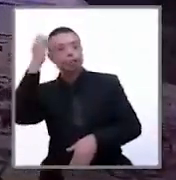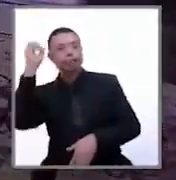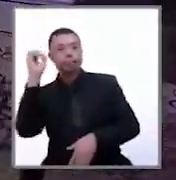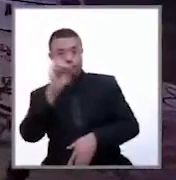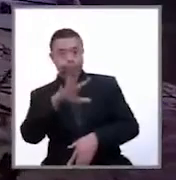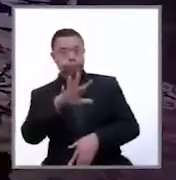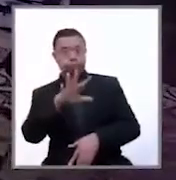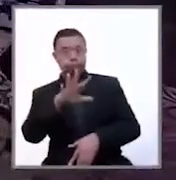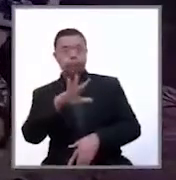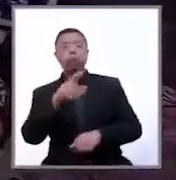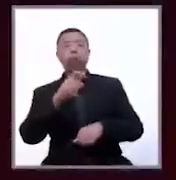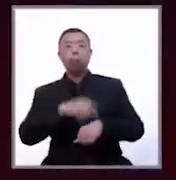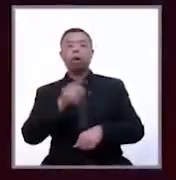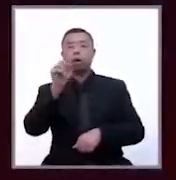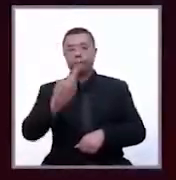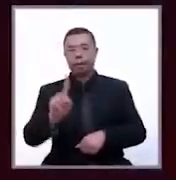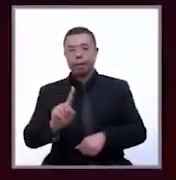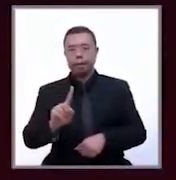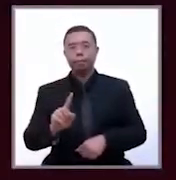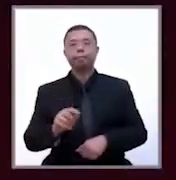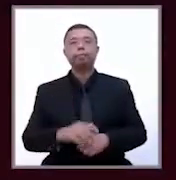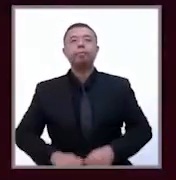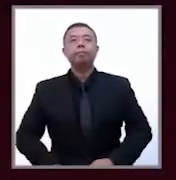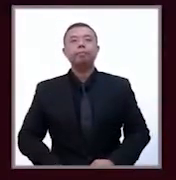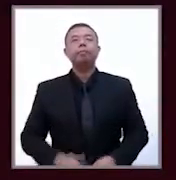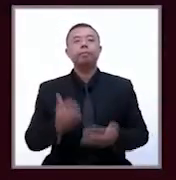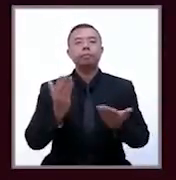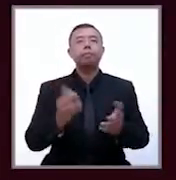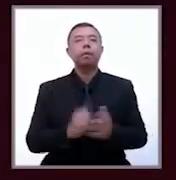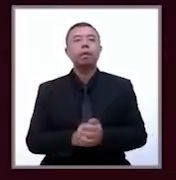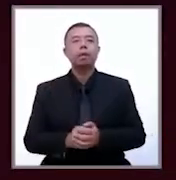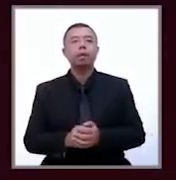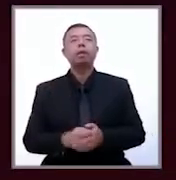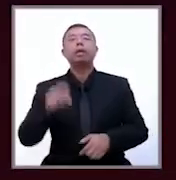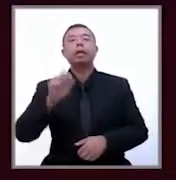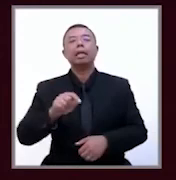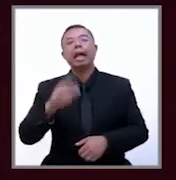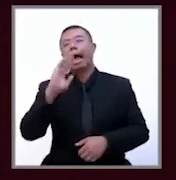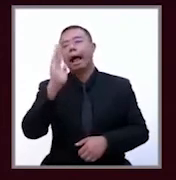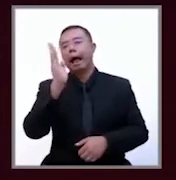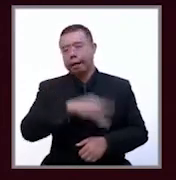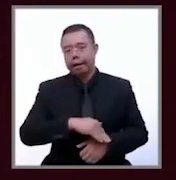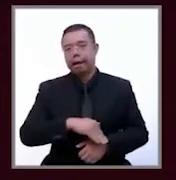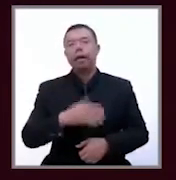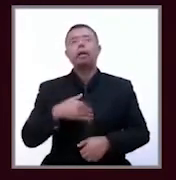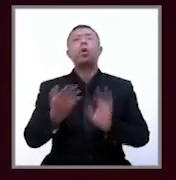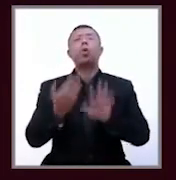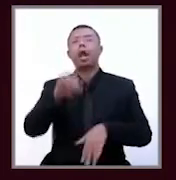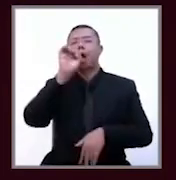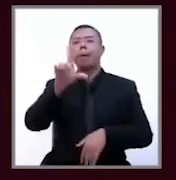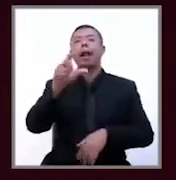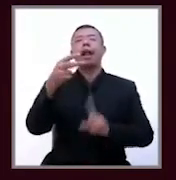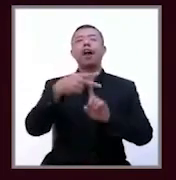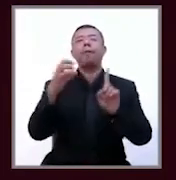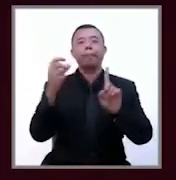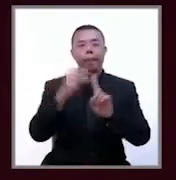untuk menangitunya menit dimulai saat Bapak berbicara silakan Ini agak aneh ya yang sering ngomongin lfp